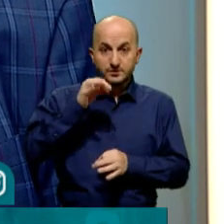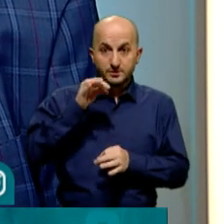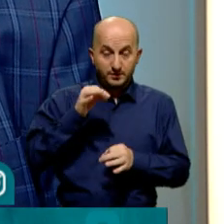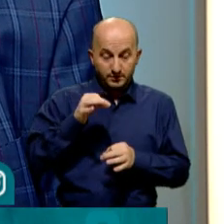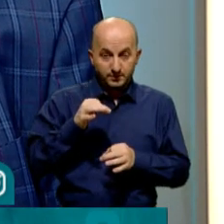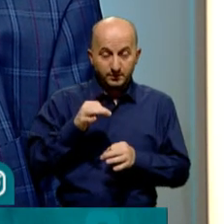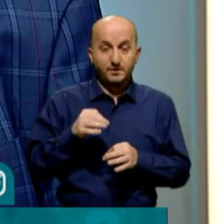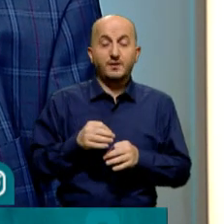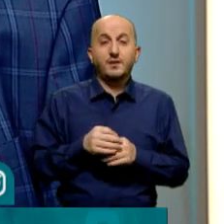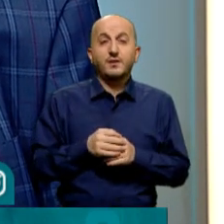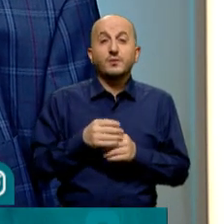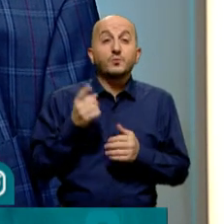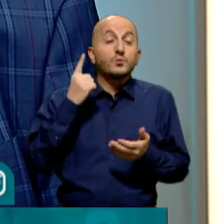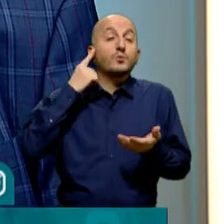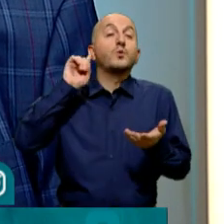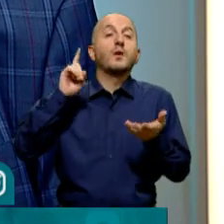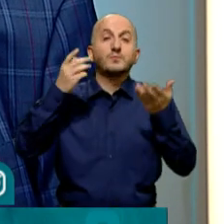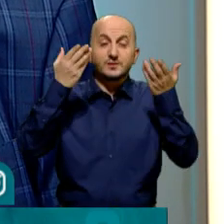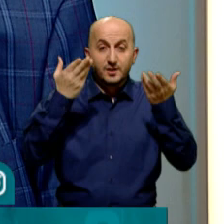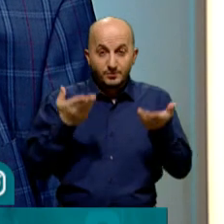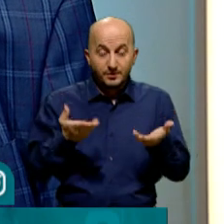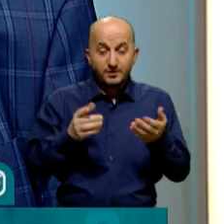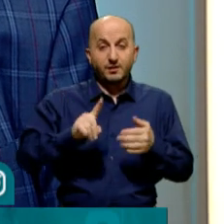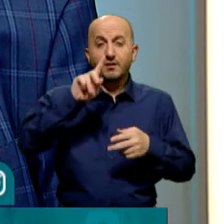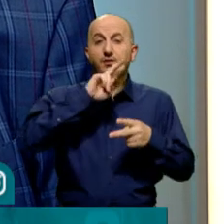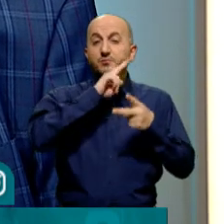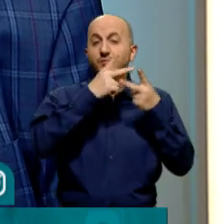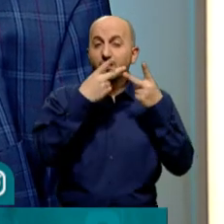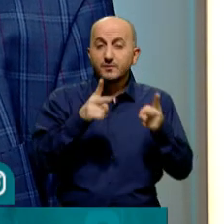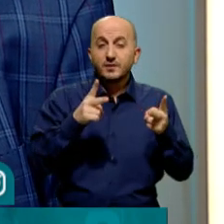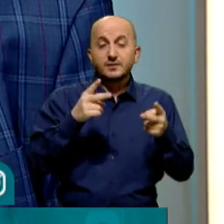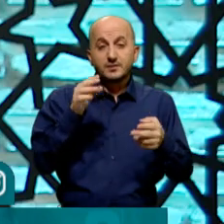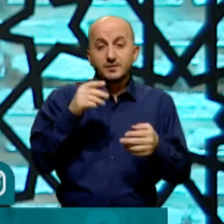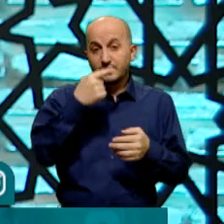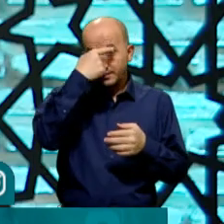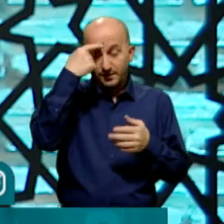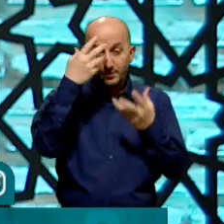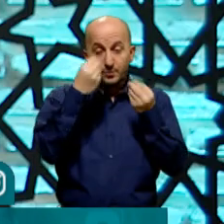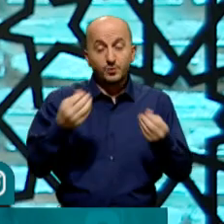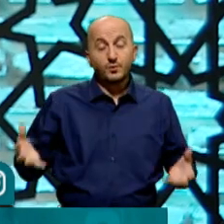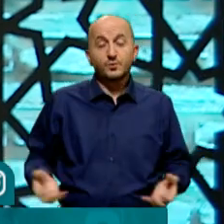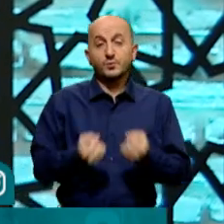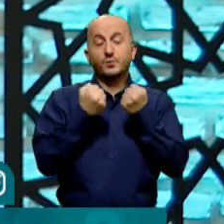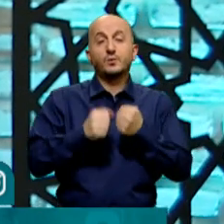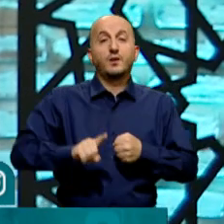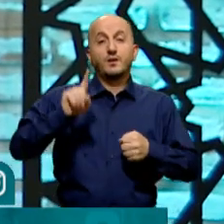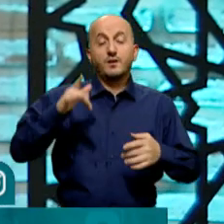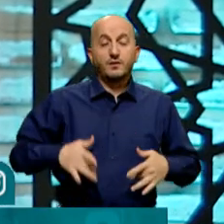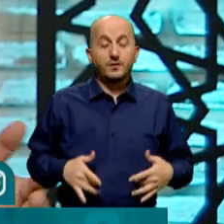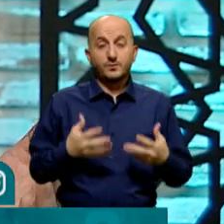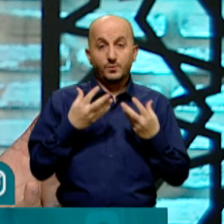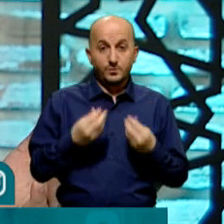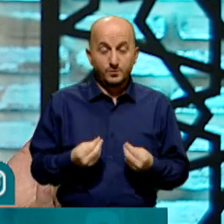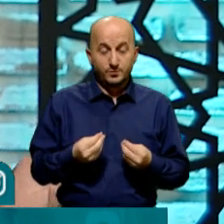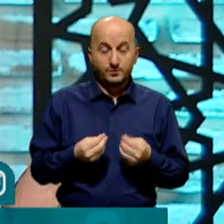edilir ve ahirette Allah'ın rahmetine nail olur ve kurtulur. Eyvallah. Teşekkür ederiz hocam. Allah razı olsun.